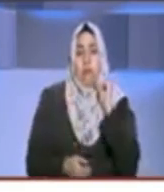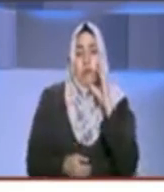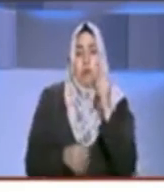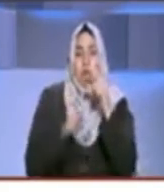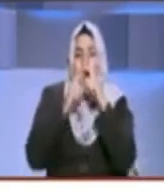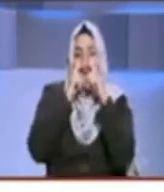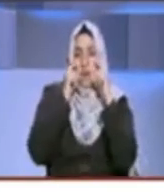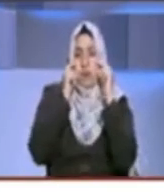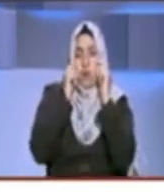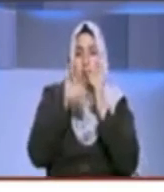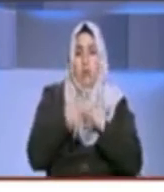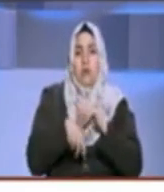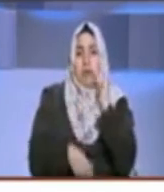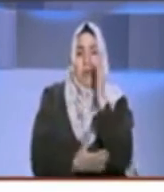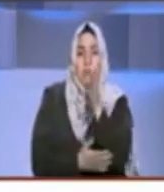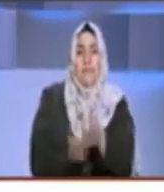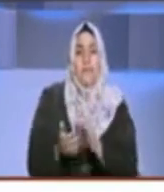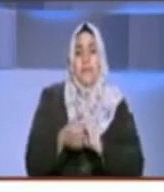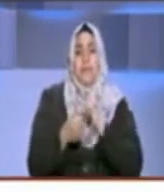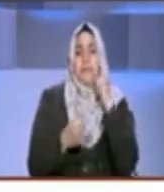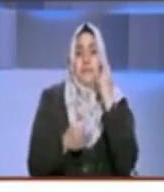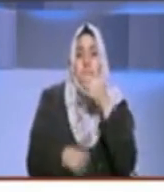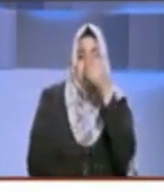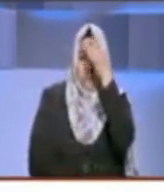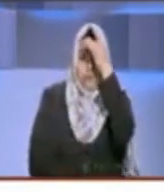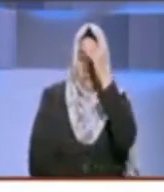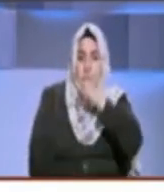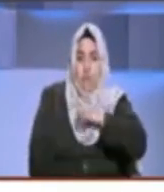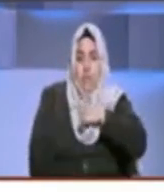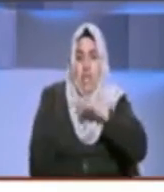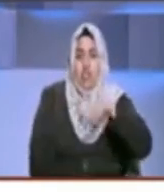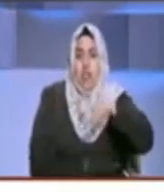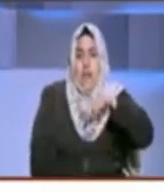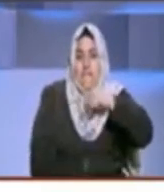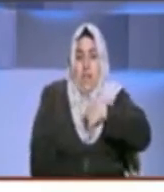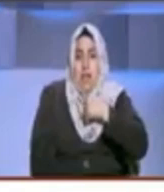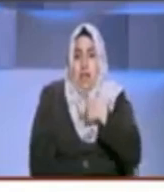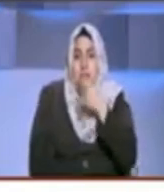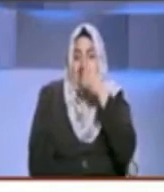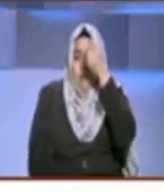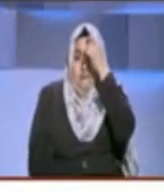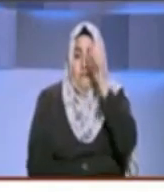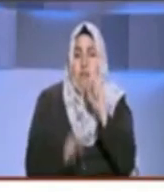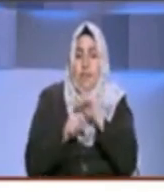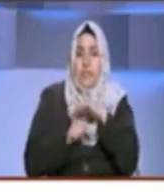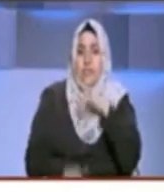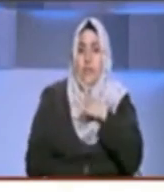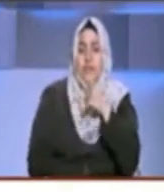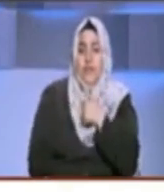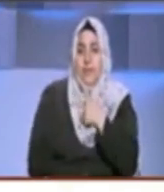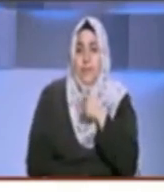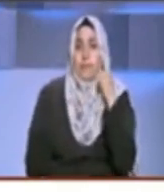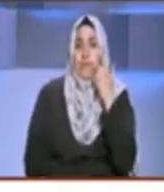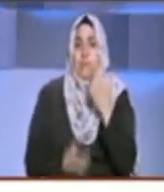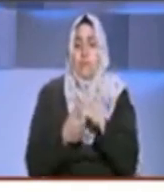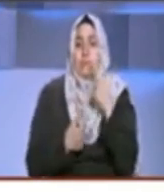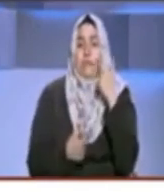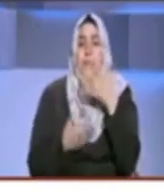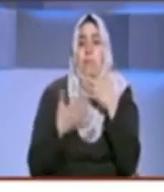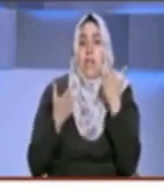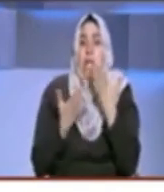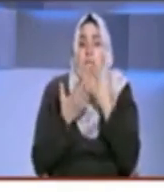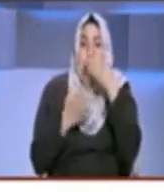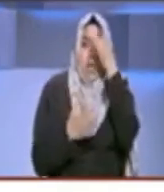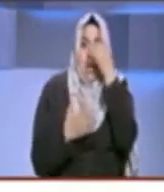لزاما على من يشك ان لديه اعراض، واخر يقول بان ارتداء الكمامه حتمي حتى لو لم تكن تشكو من اي اعراض، نحن ازاء